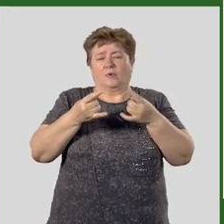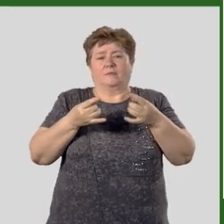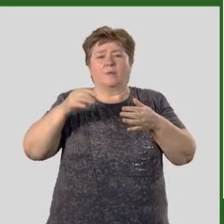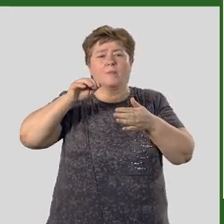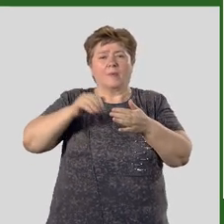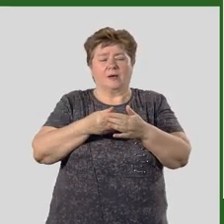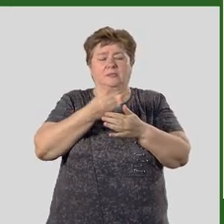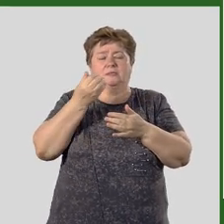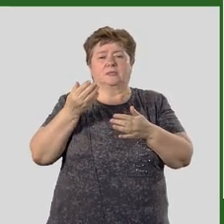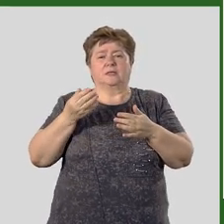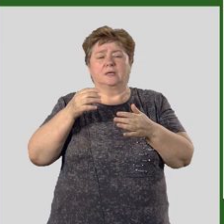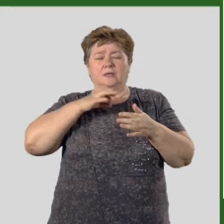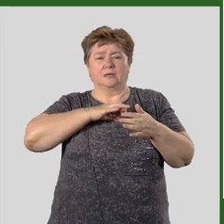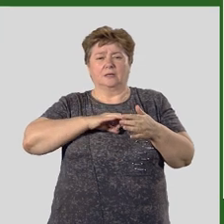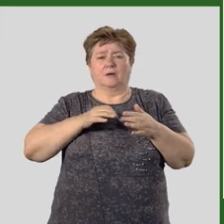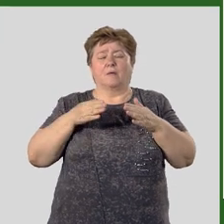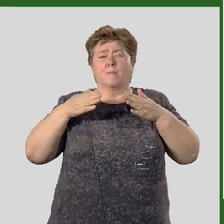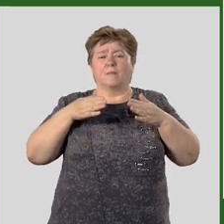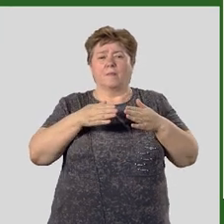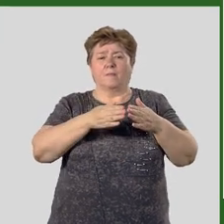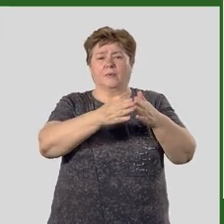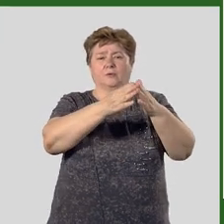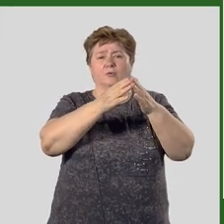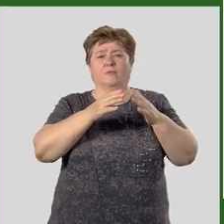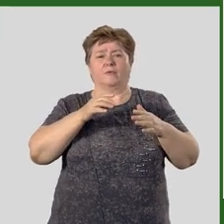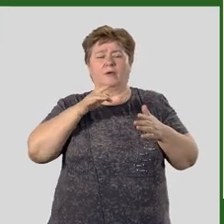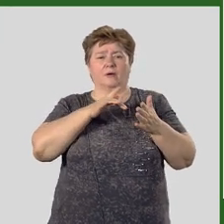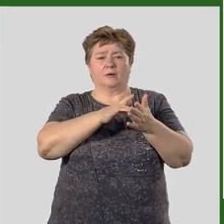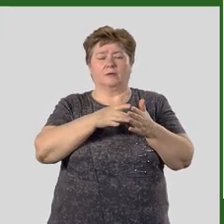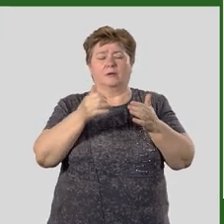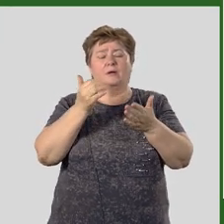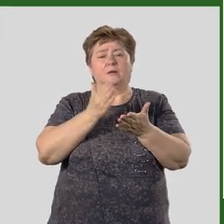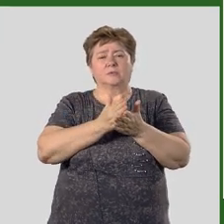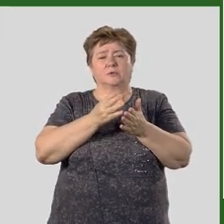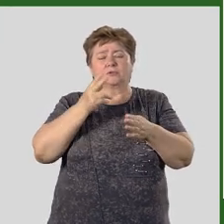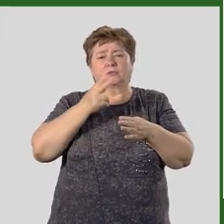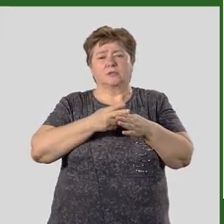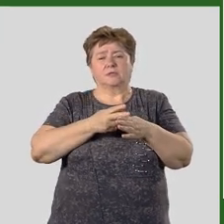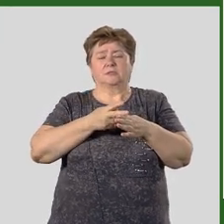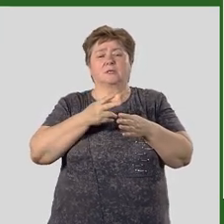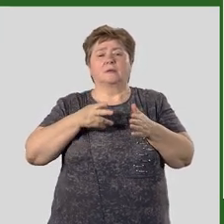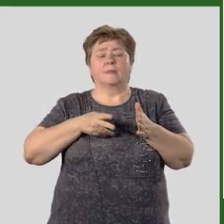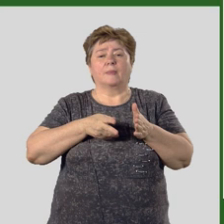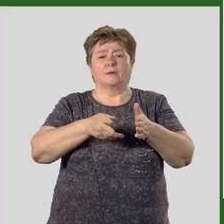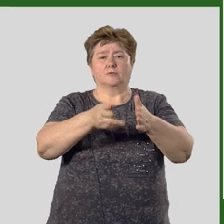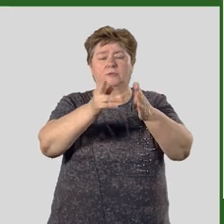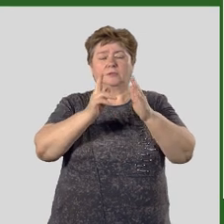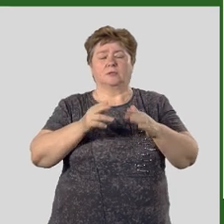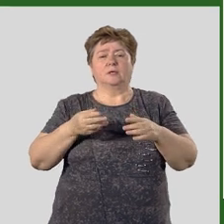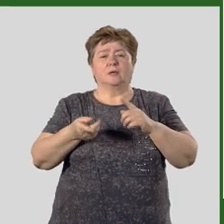полезными ископаемыми, портовые города, города, расположенные на железнодорожной линии